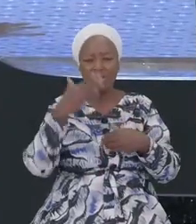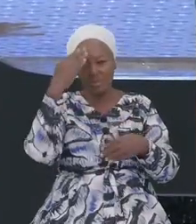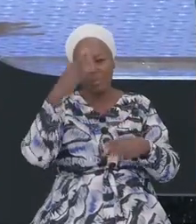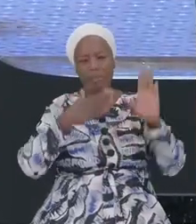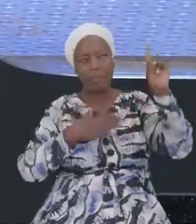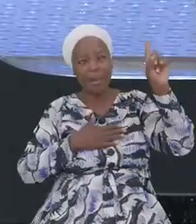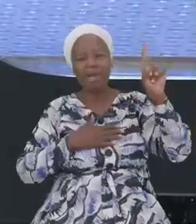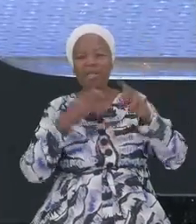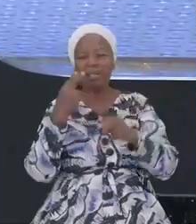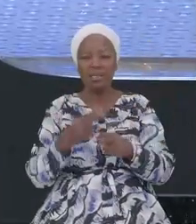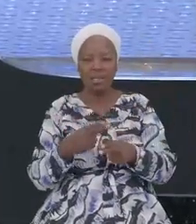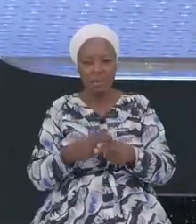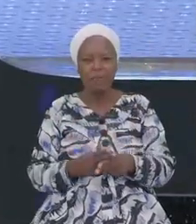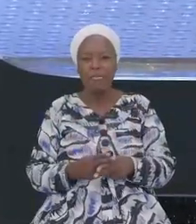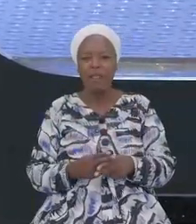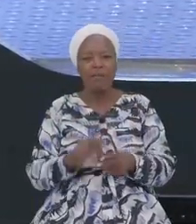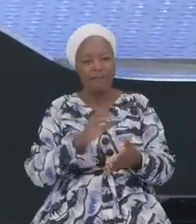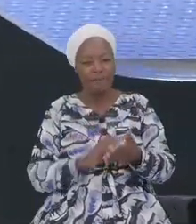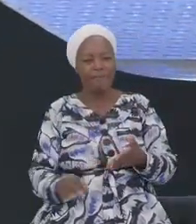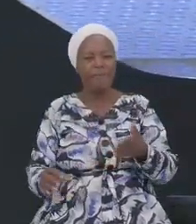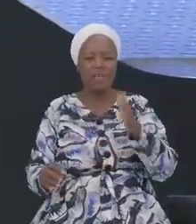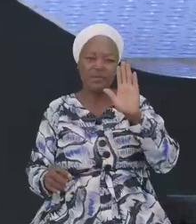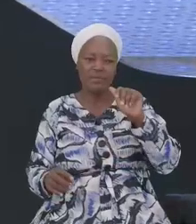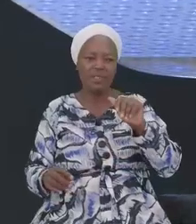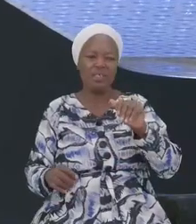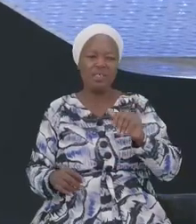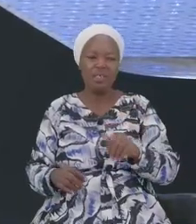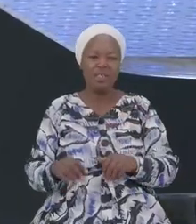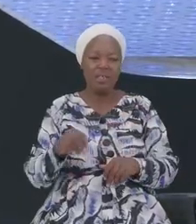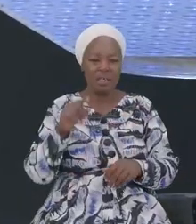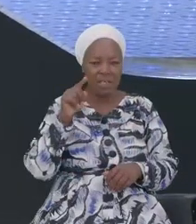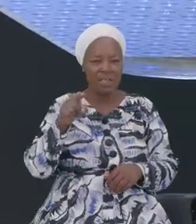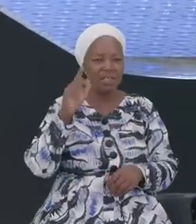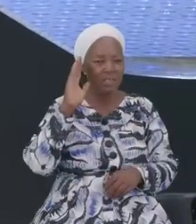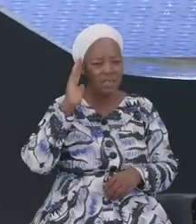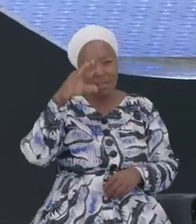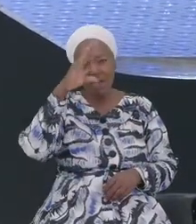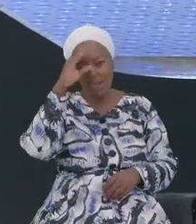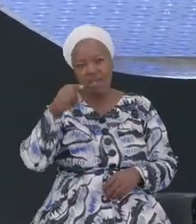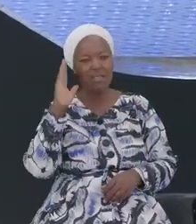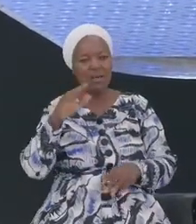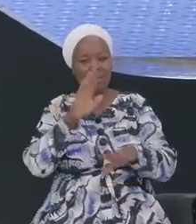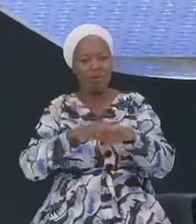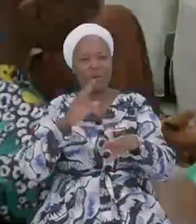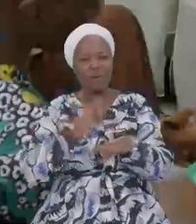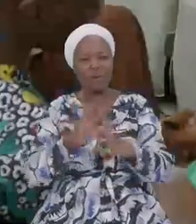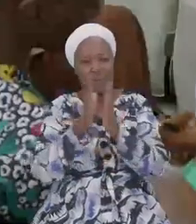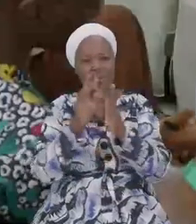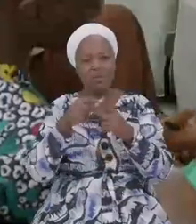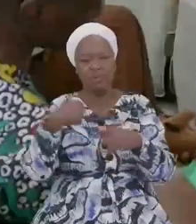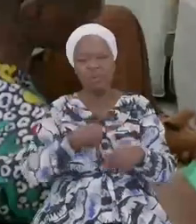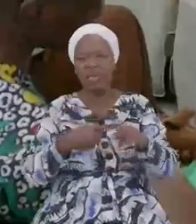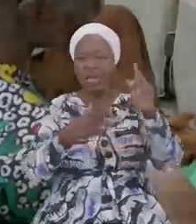15. Il m'invoquera et je lui répondrai. Voici